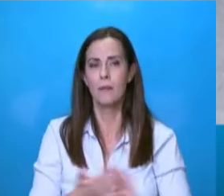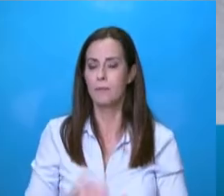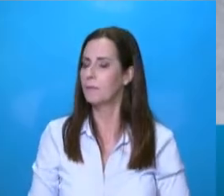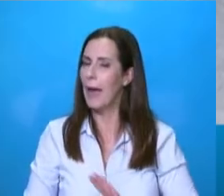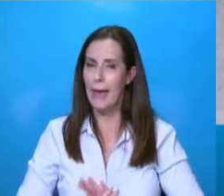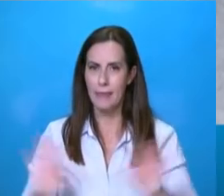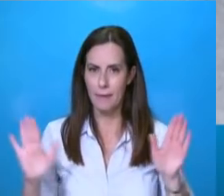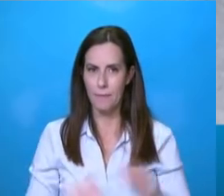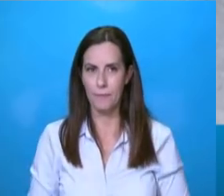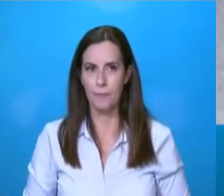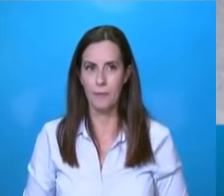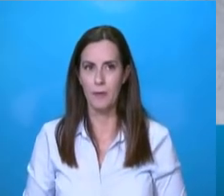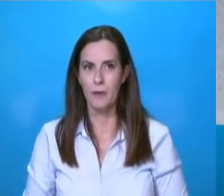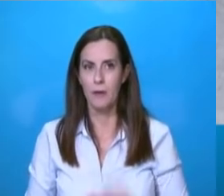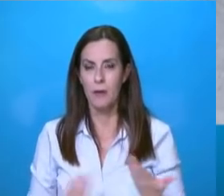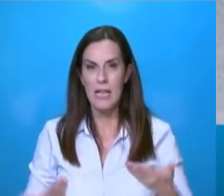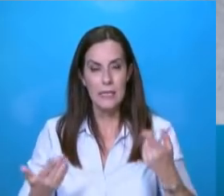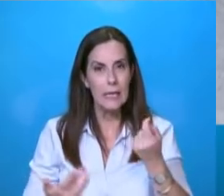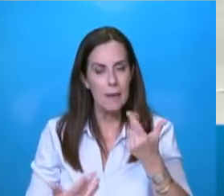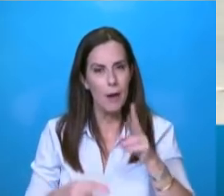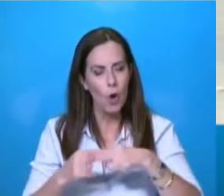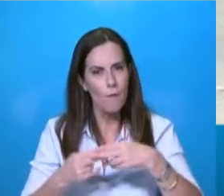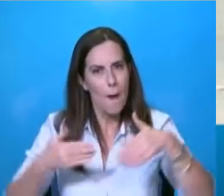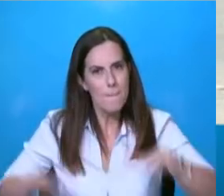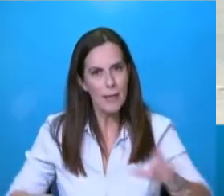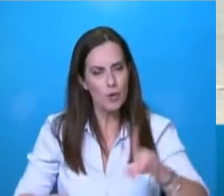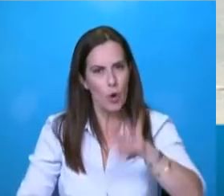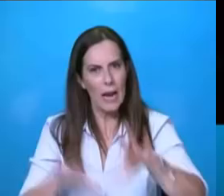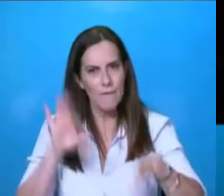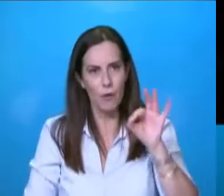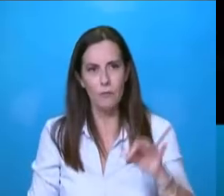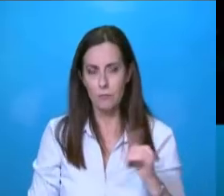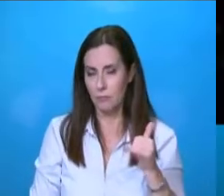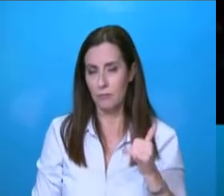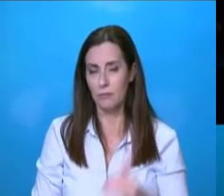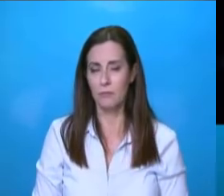קריאה. זה כמעט מנדט שלא מצביע, נכון? כן, יכול להיות יותר.